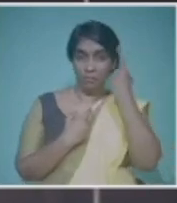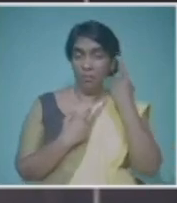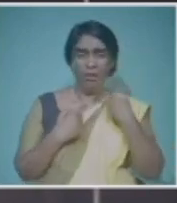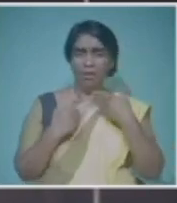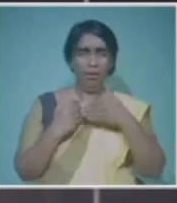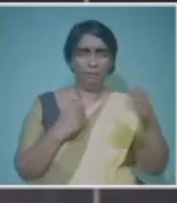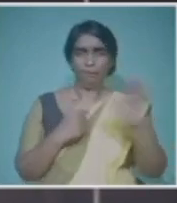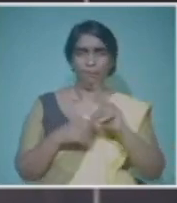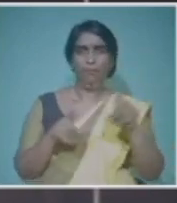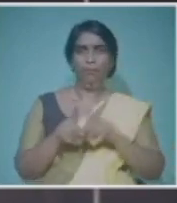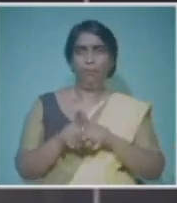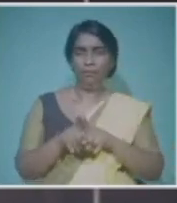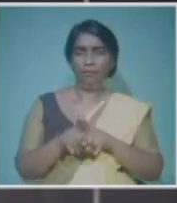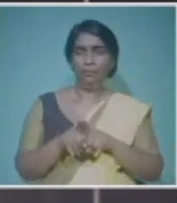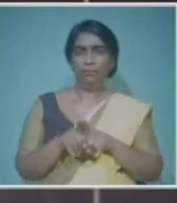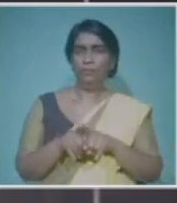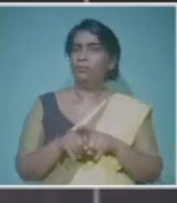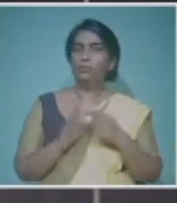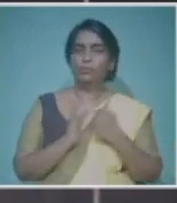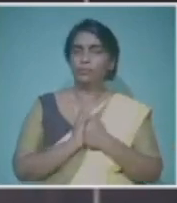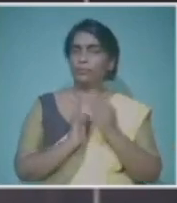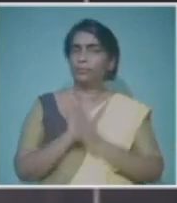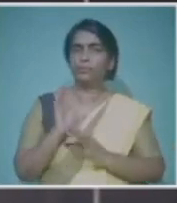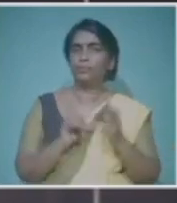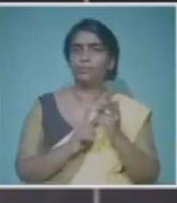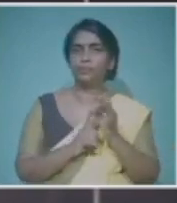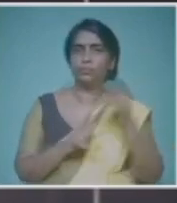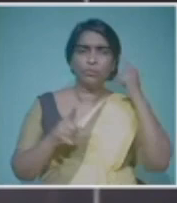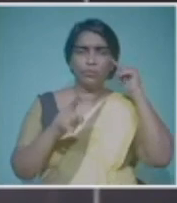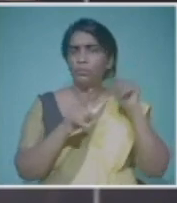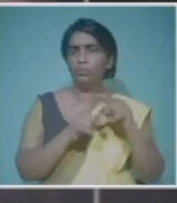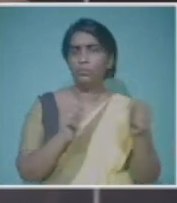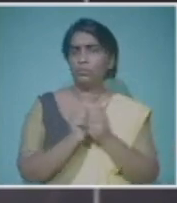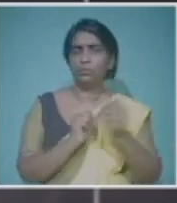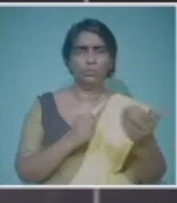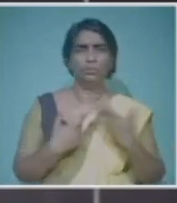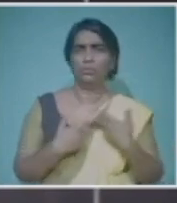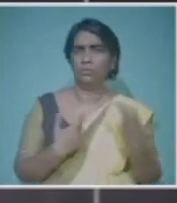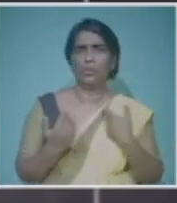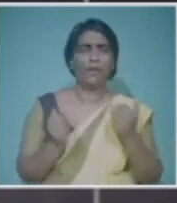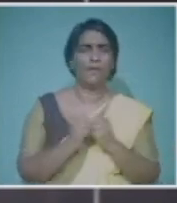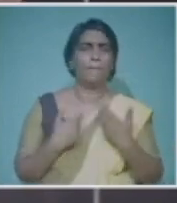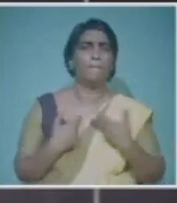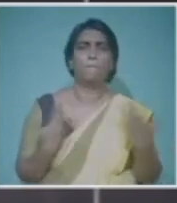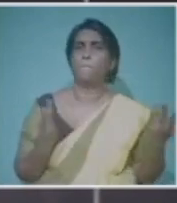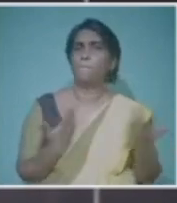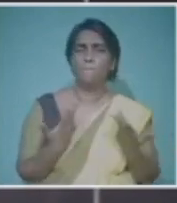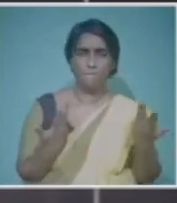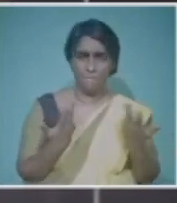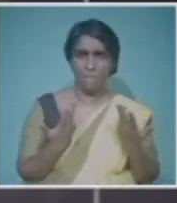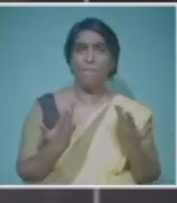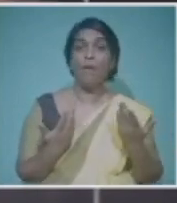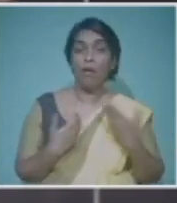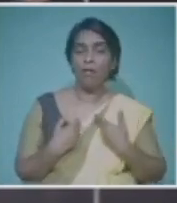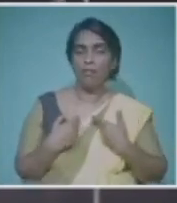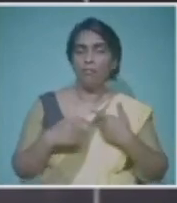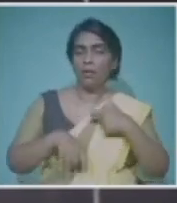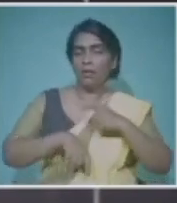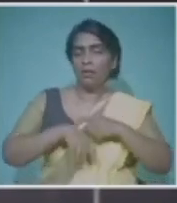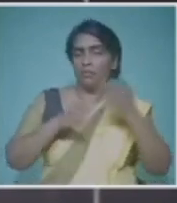නැහැ, විශේෂඥ හැකියාවක් නැහැ ගරු ඇමතුමා මේ සම්බන්ධයෙන් කටයුතු කරන්න. අපිට ඒක කරන්න බෑ. හරි, අපිටත් සීමා